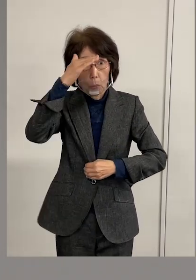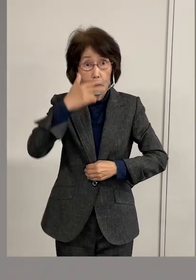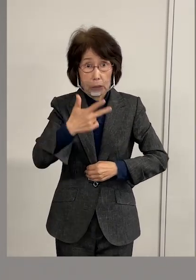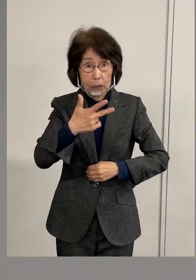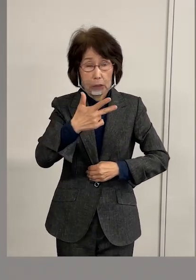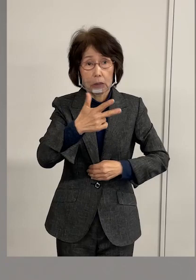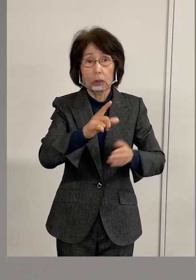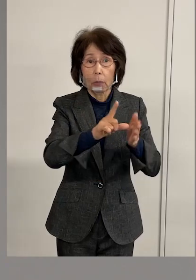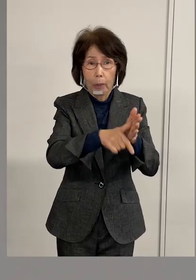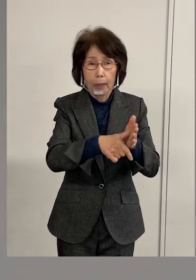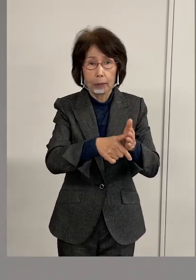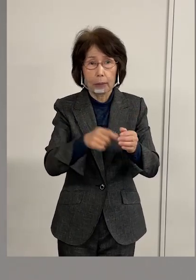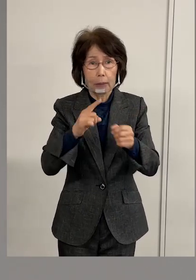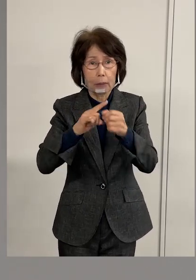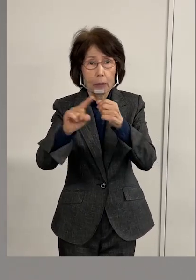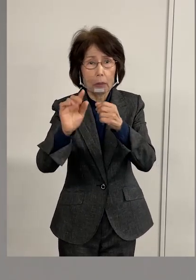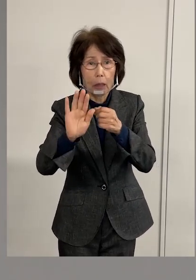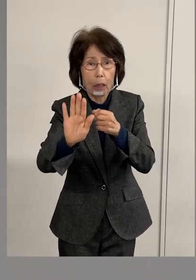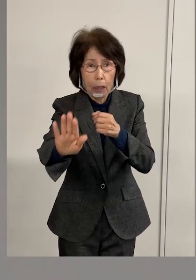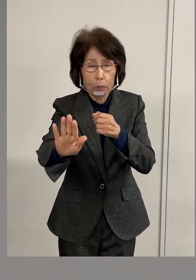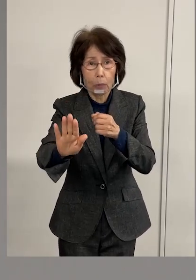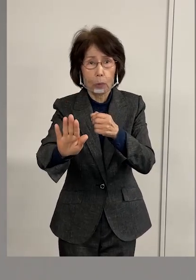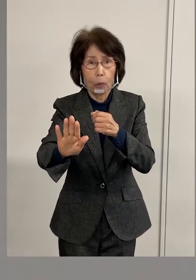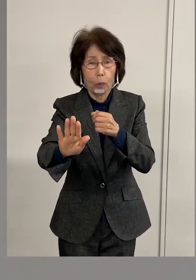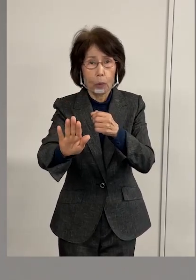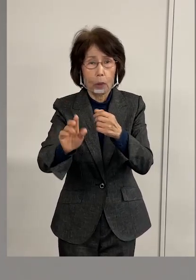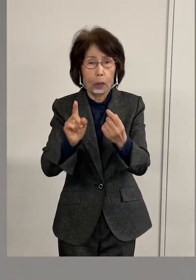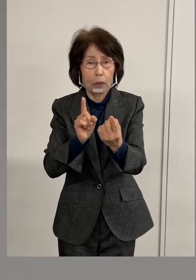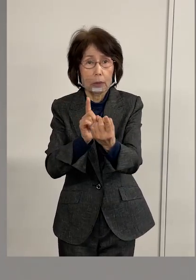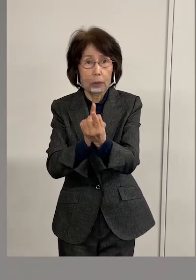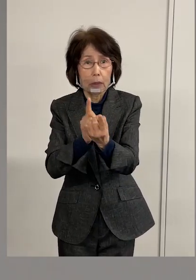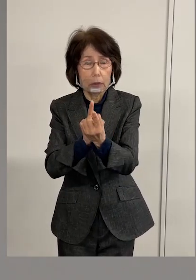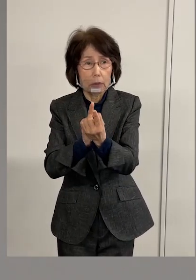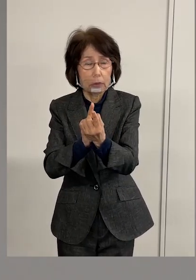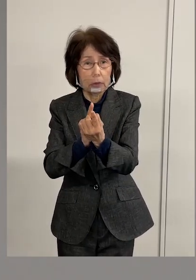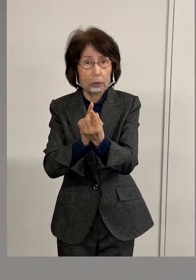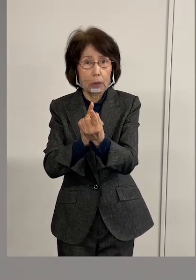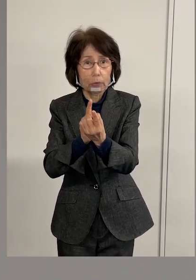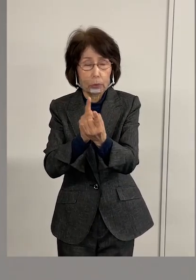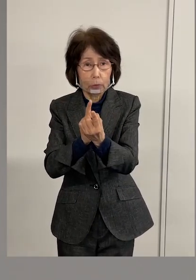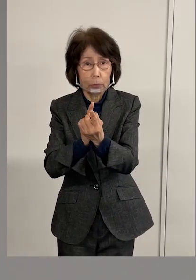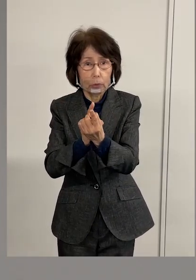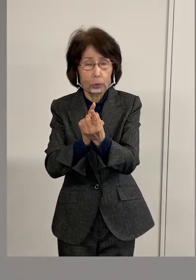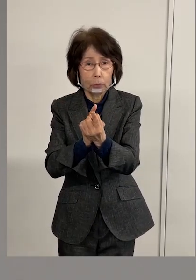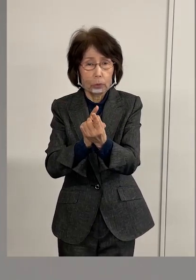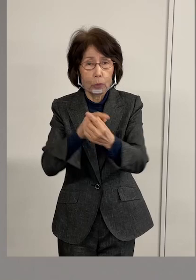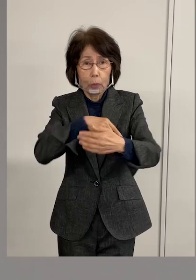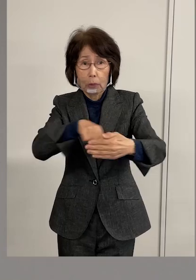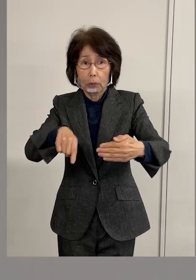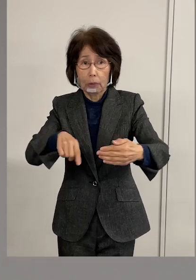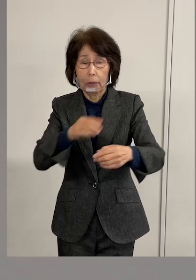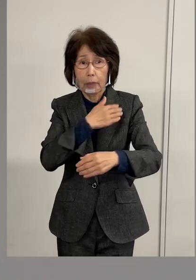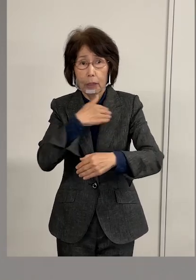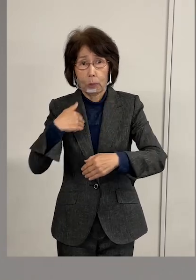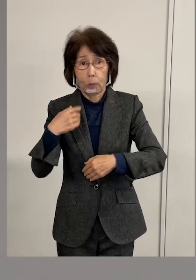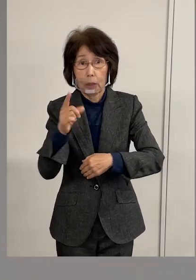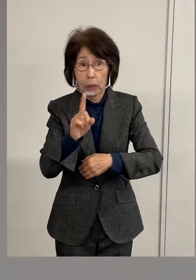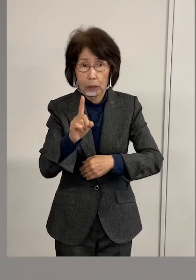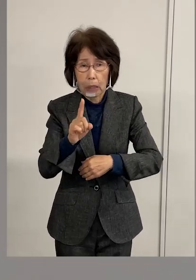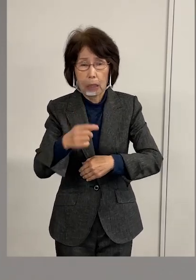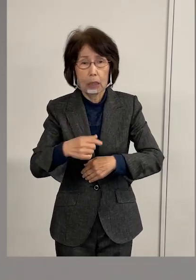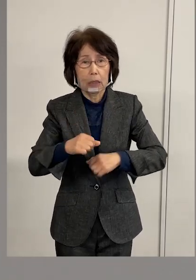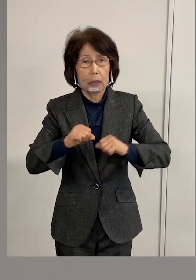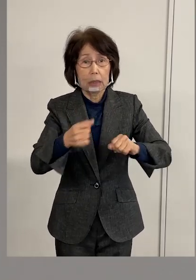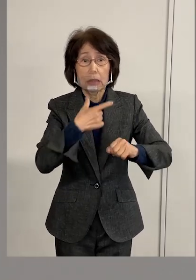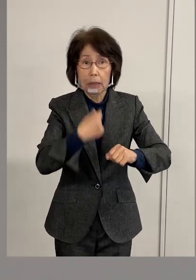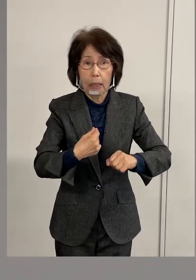今、対策を交代させてはいけないということだったんですが、どういうことができるのか、どういうことをしたいと思っ